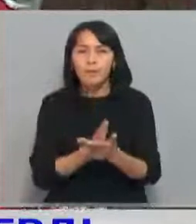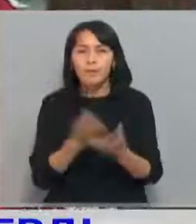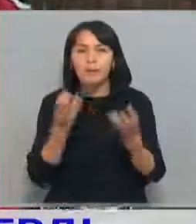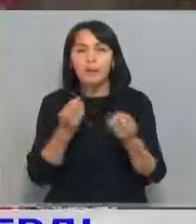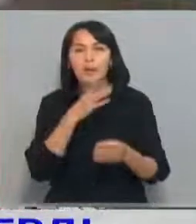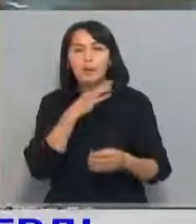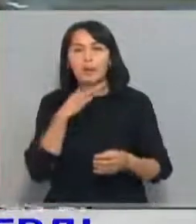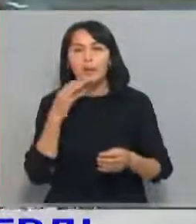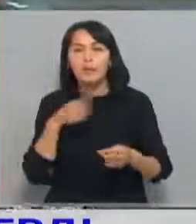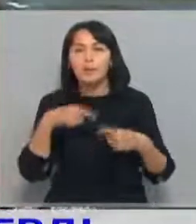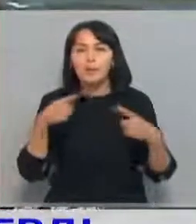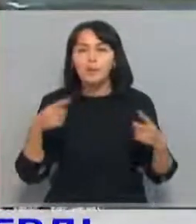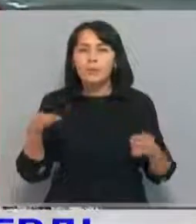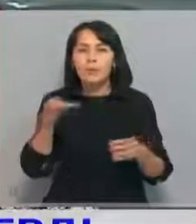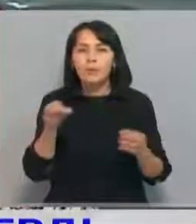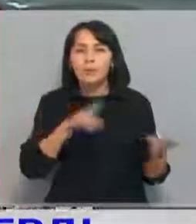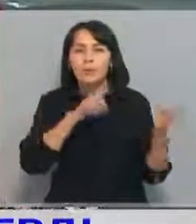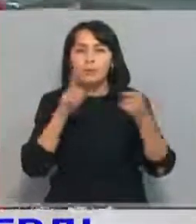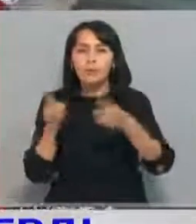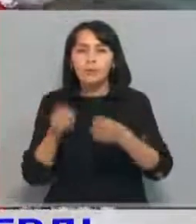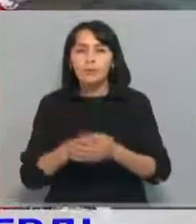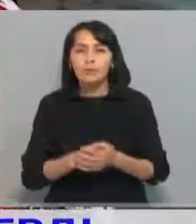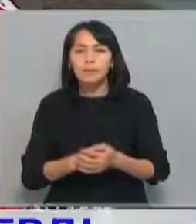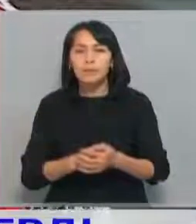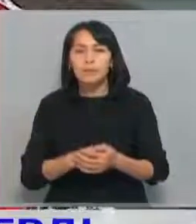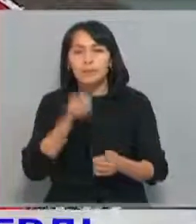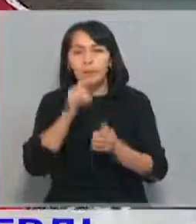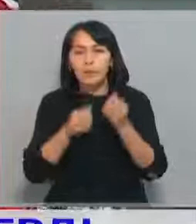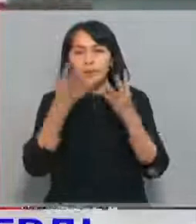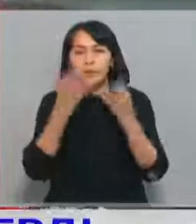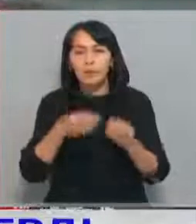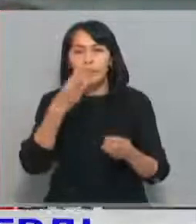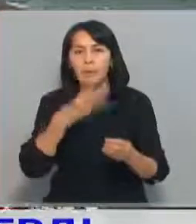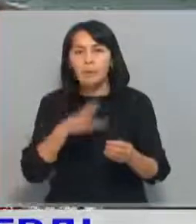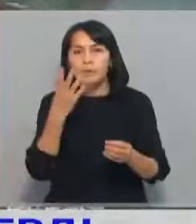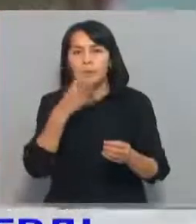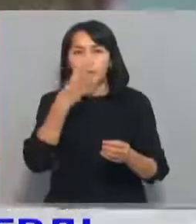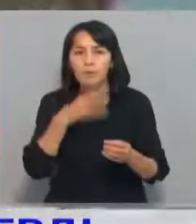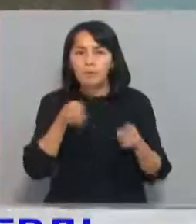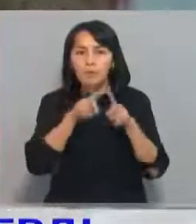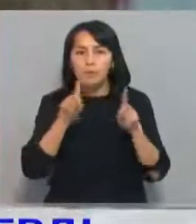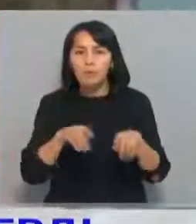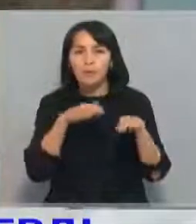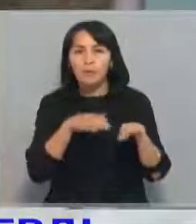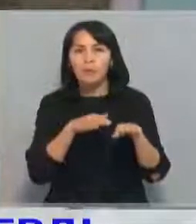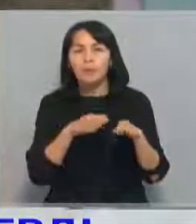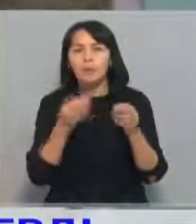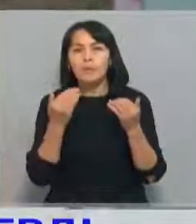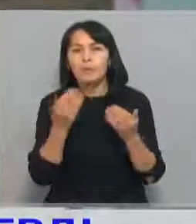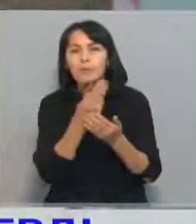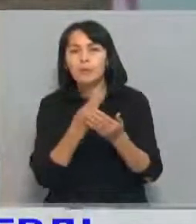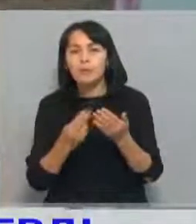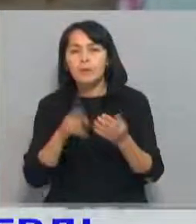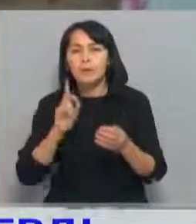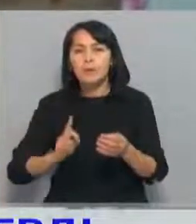Және көп деген өңір-өңірлерге жіберіп жатырмыз. Жаңа күніне 35-40 көрпеден саламыз. Құрақ көрпе тігу